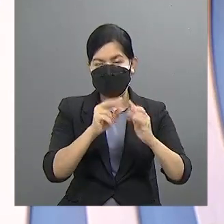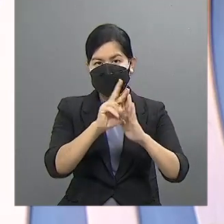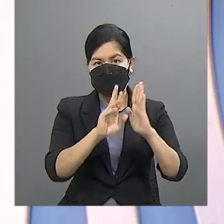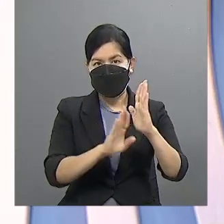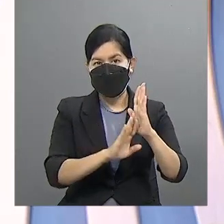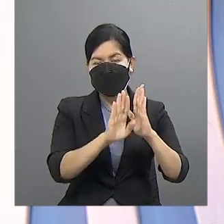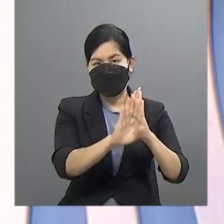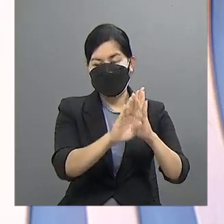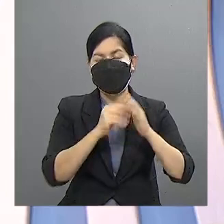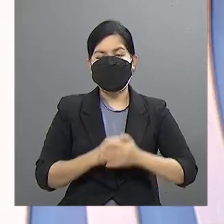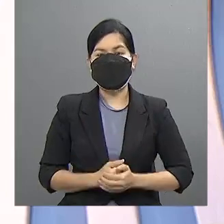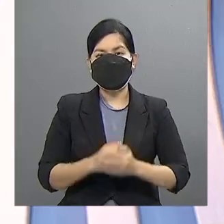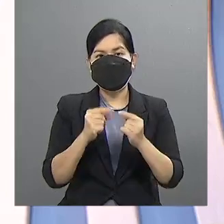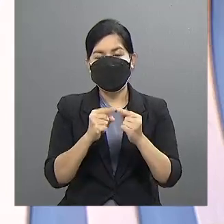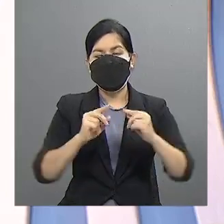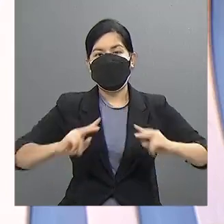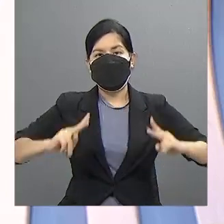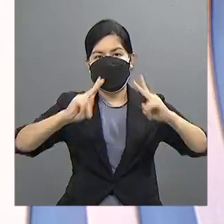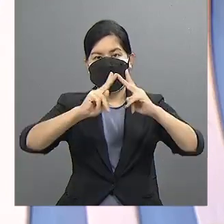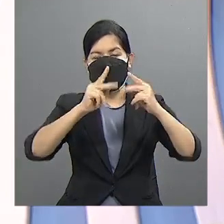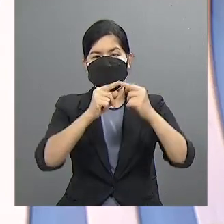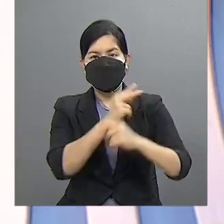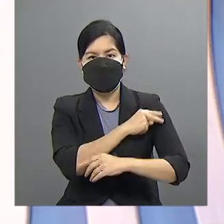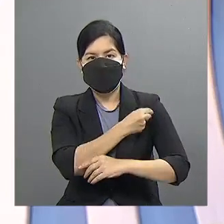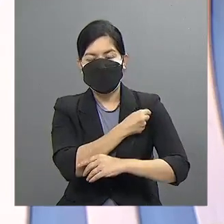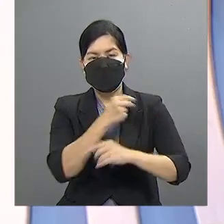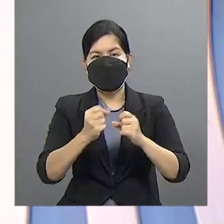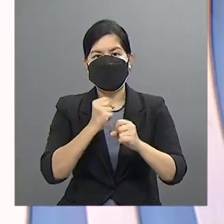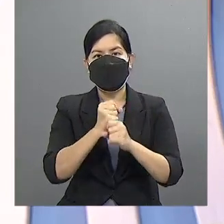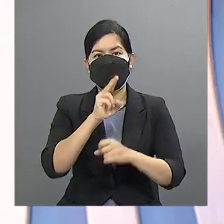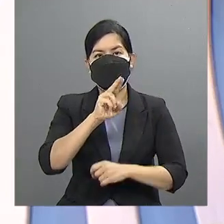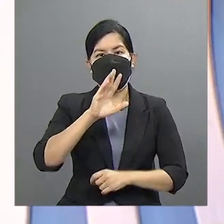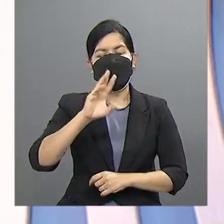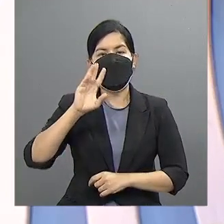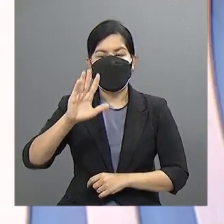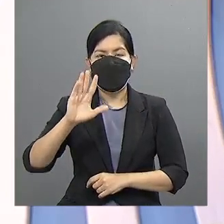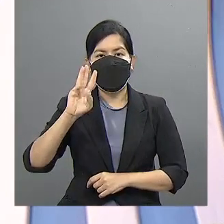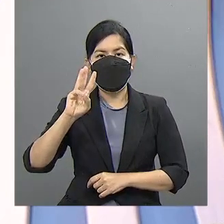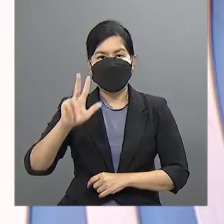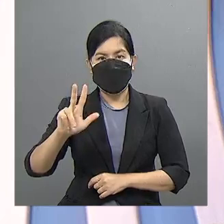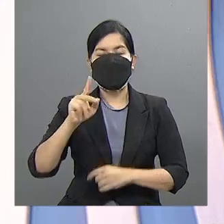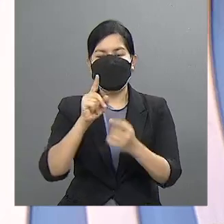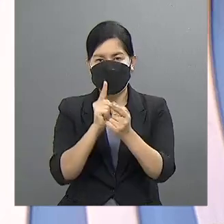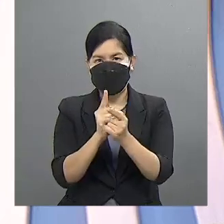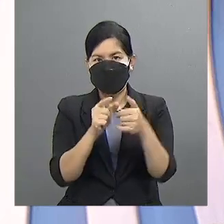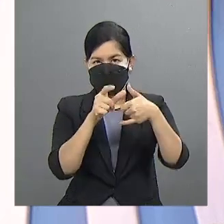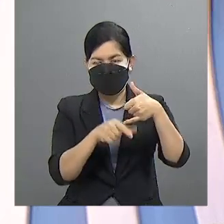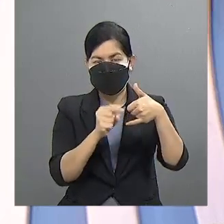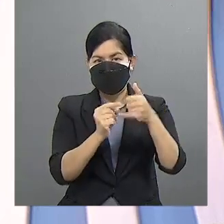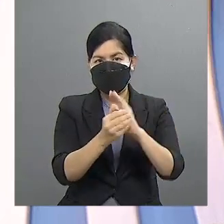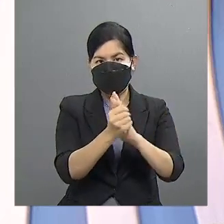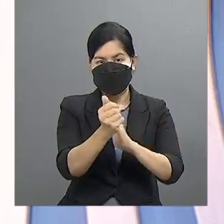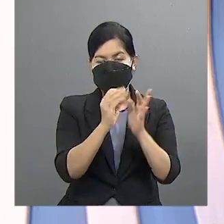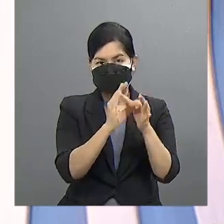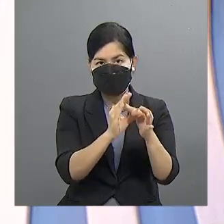ากรกระทรวงสาธารณสุขในปี2563ค่ะพบว่าเรามีผู้เชี่ยวชาญการบำบัดโรคทางจิ